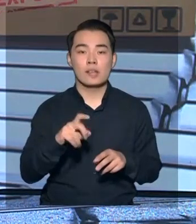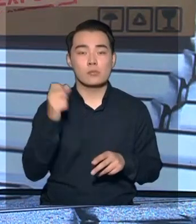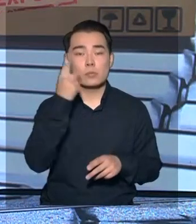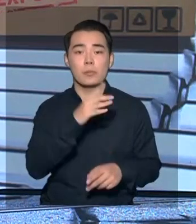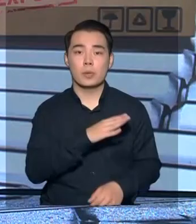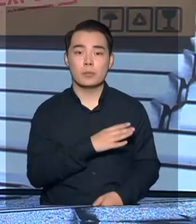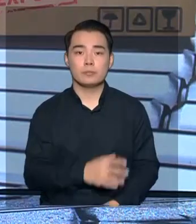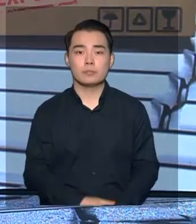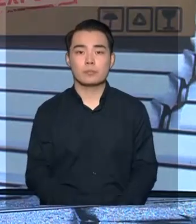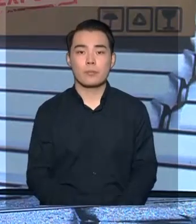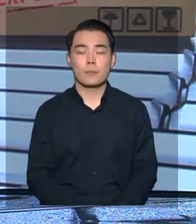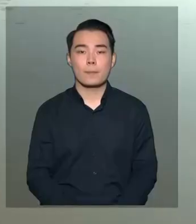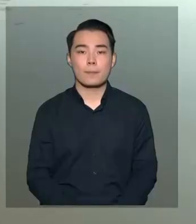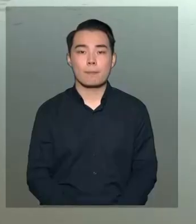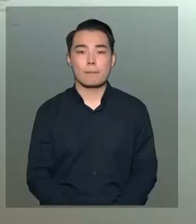Әбділда сабақтайды.